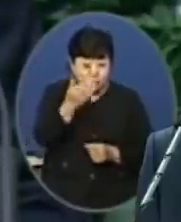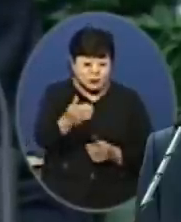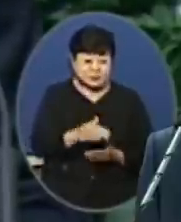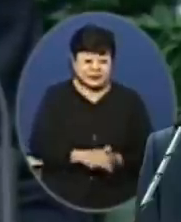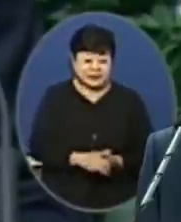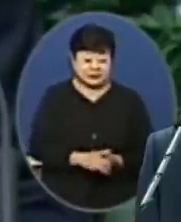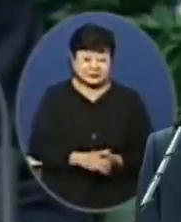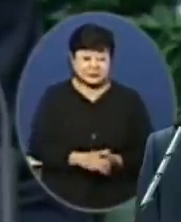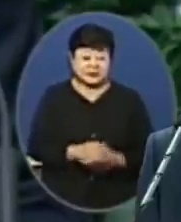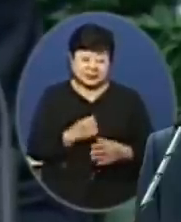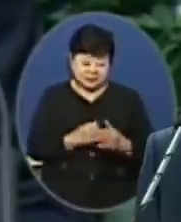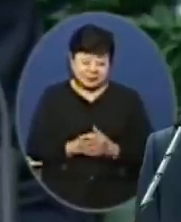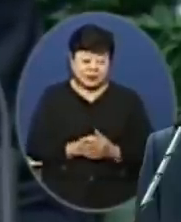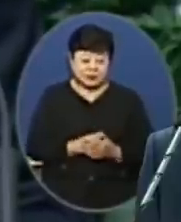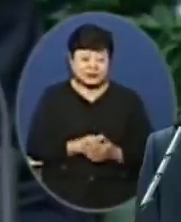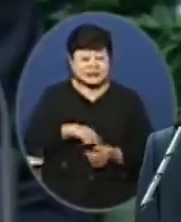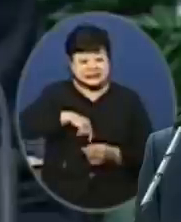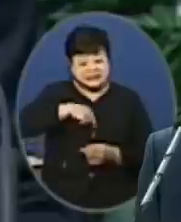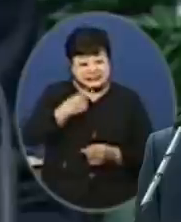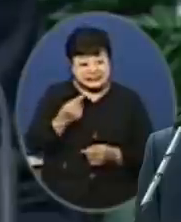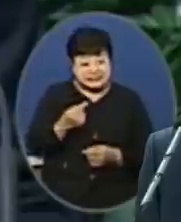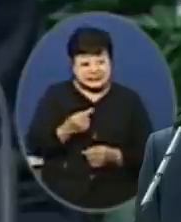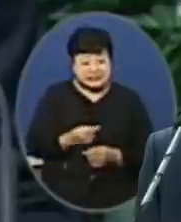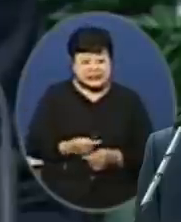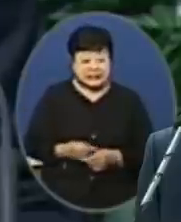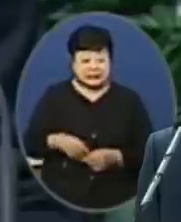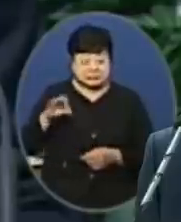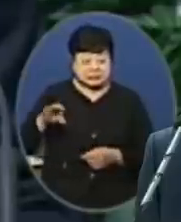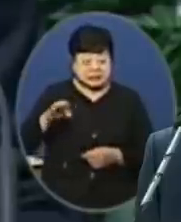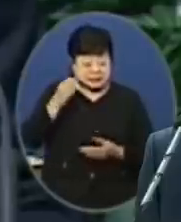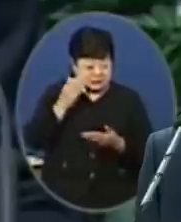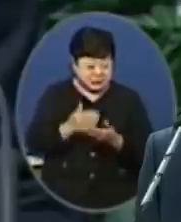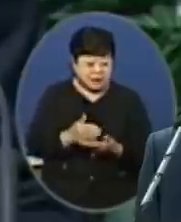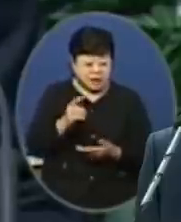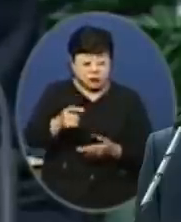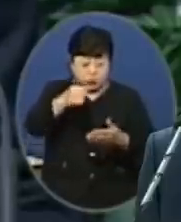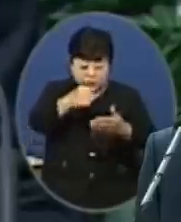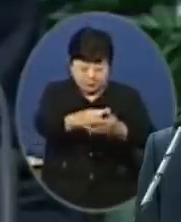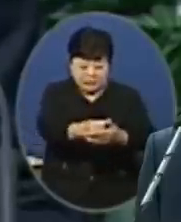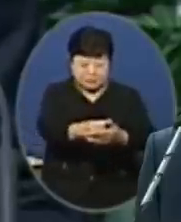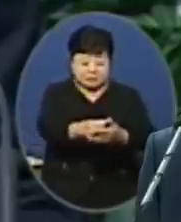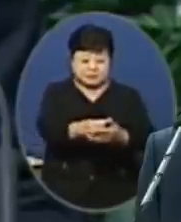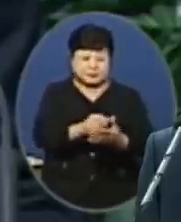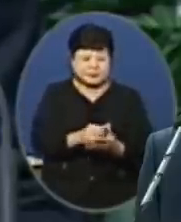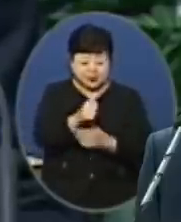것입니다. 그러므로 우리는 자기를 비하하지 말고 강하고